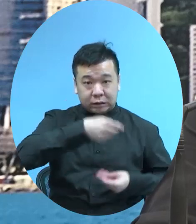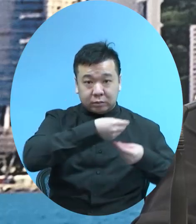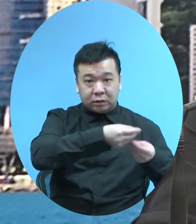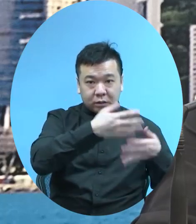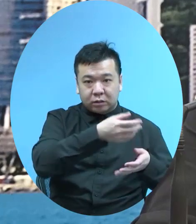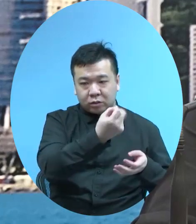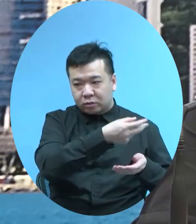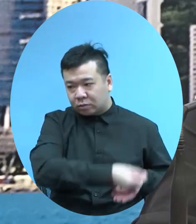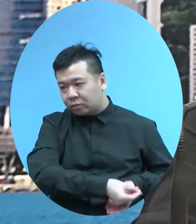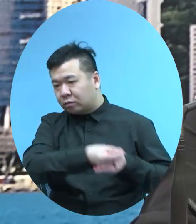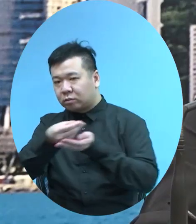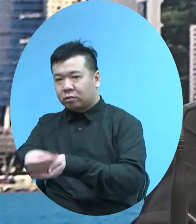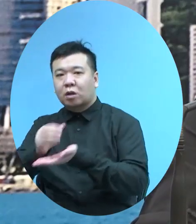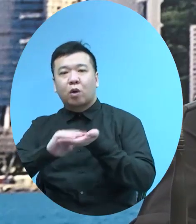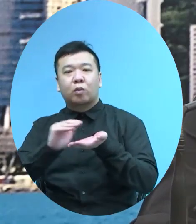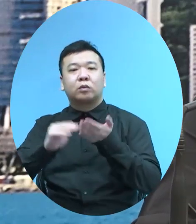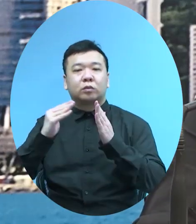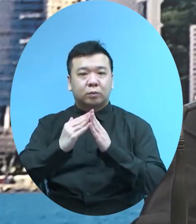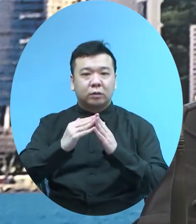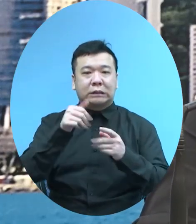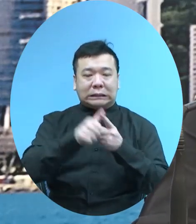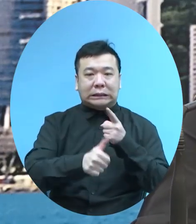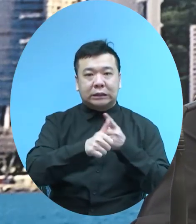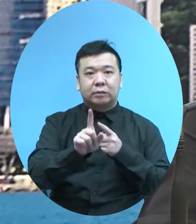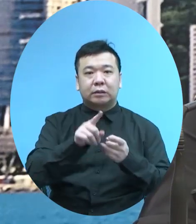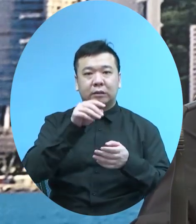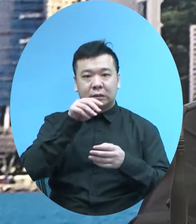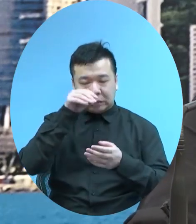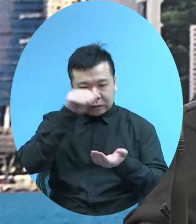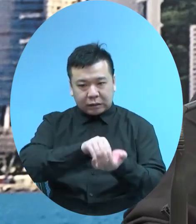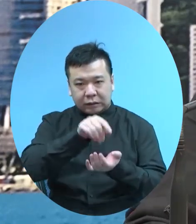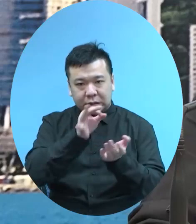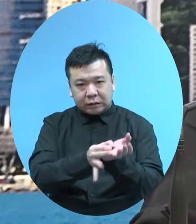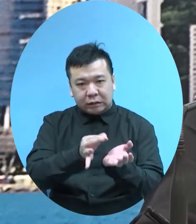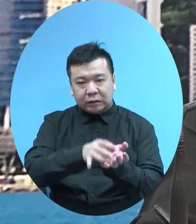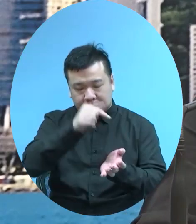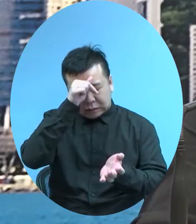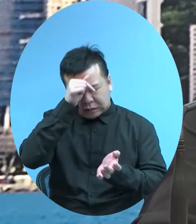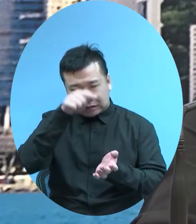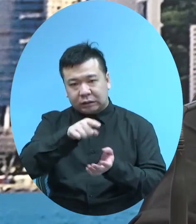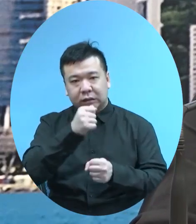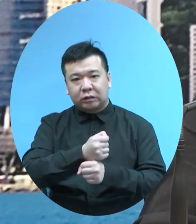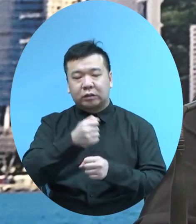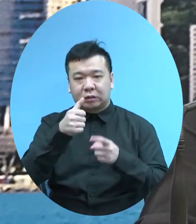病人 而 家俾醫生， 跟 住再交去衞生署。 係啦，係啦。咁我哋首先係做咗定點監測嗰啲醫生先。